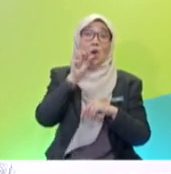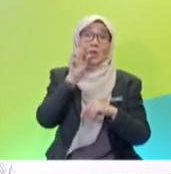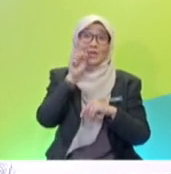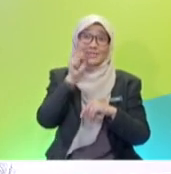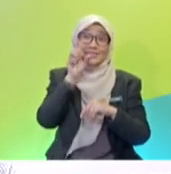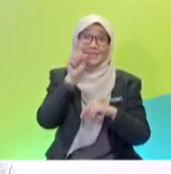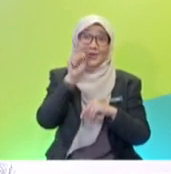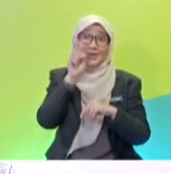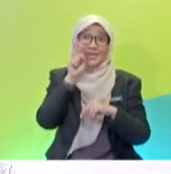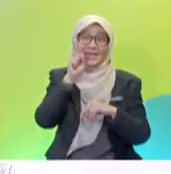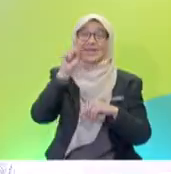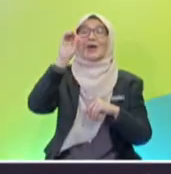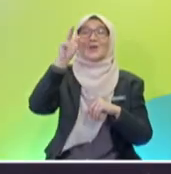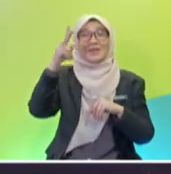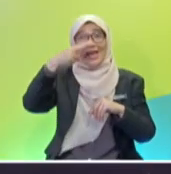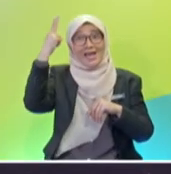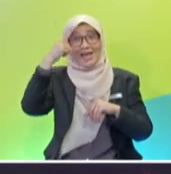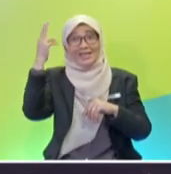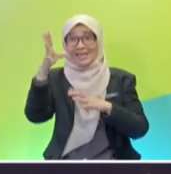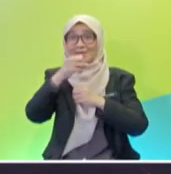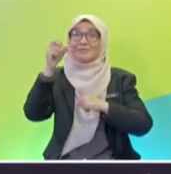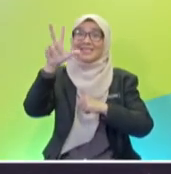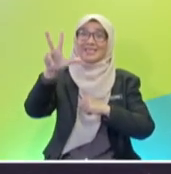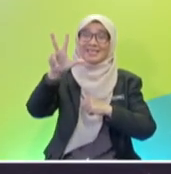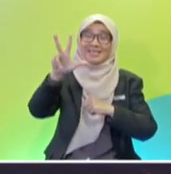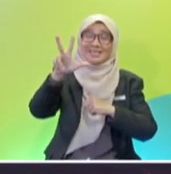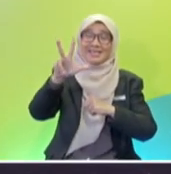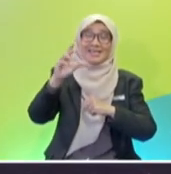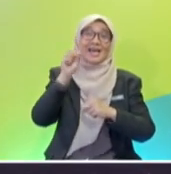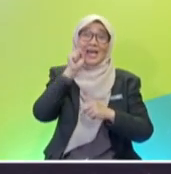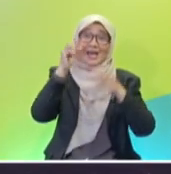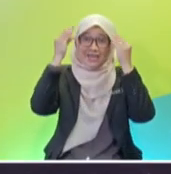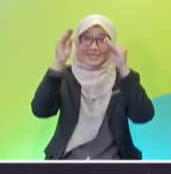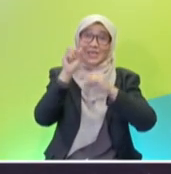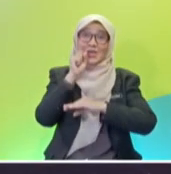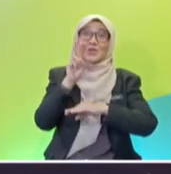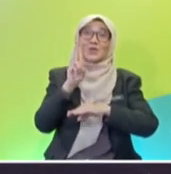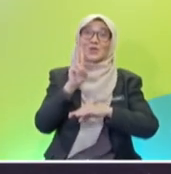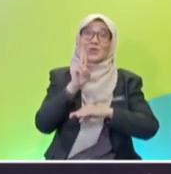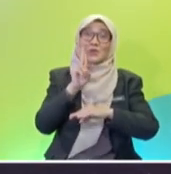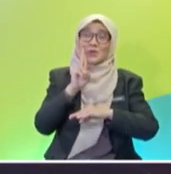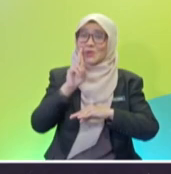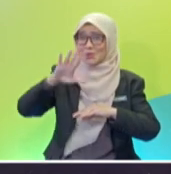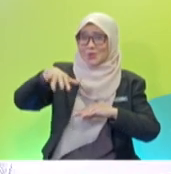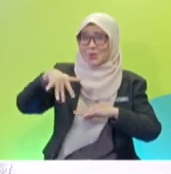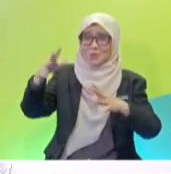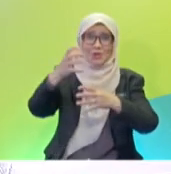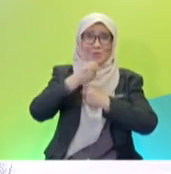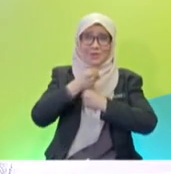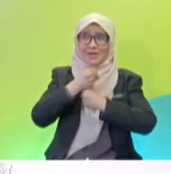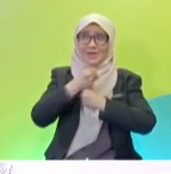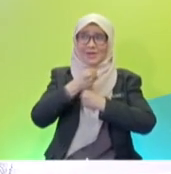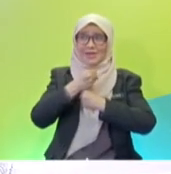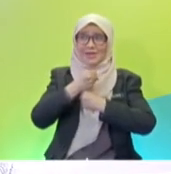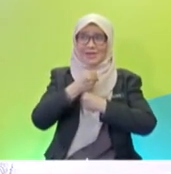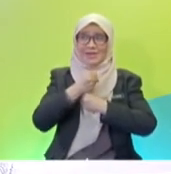Baik, buah oren. Dapat buah oren. Yes. Cikgu, saya dah lengkap ketiga-tiga buah kita. Alamak. Cikgu, masih